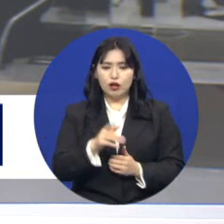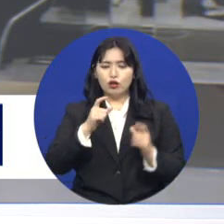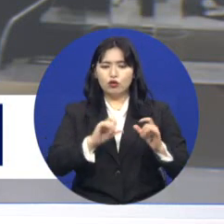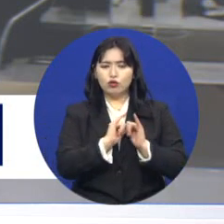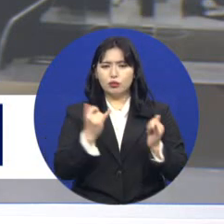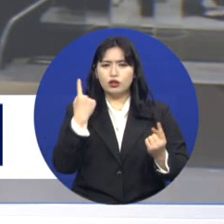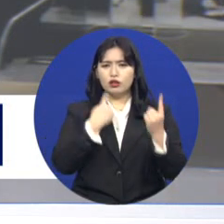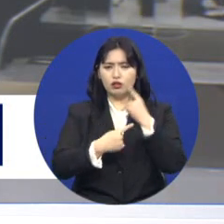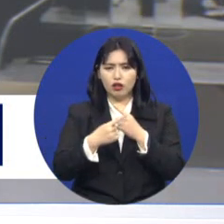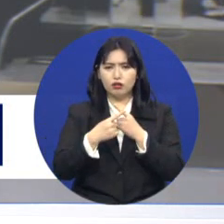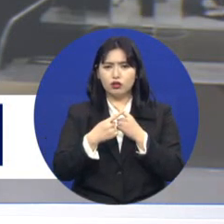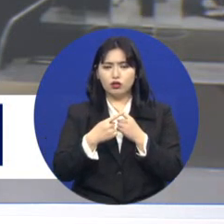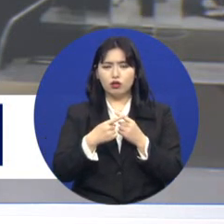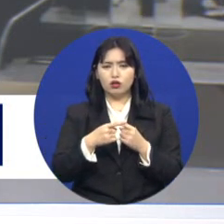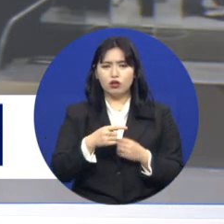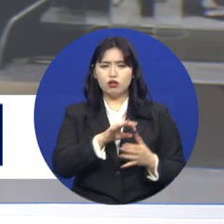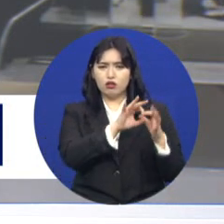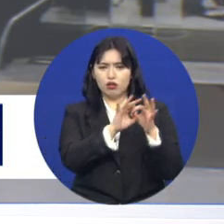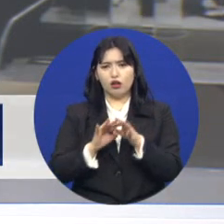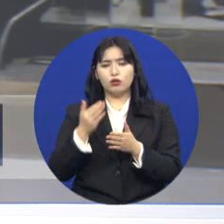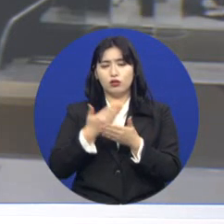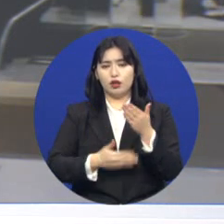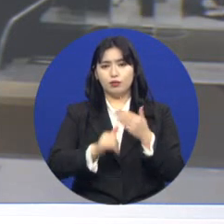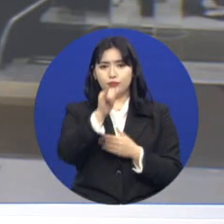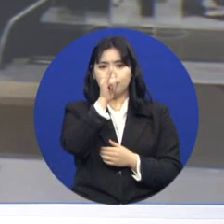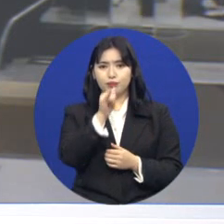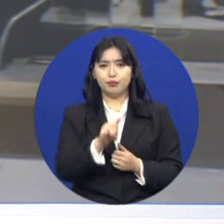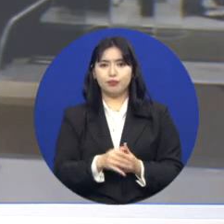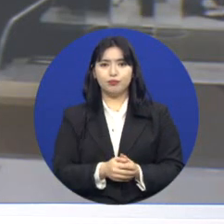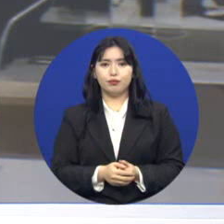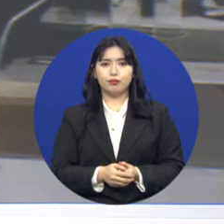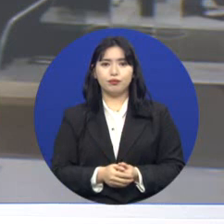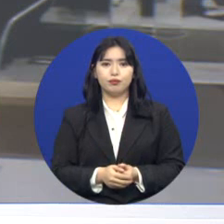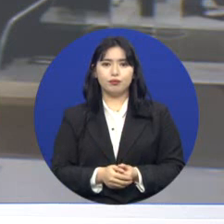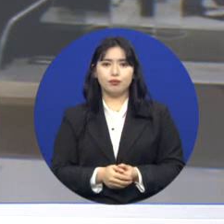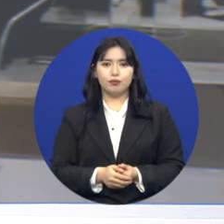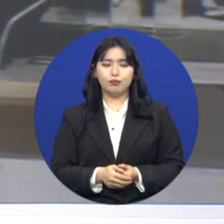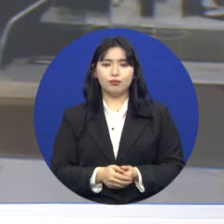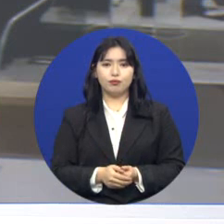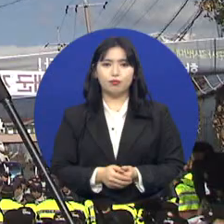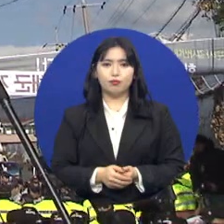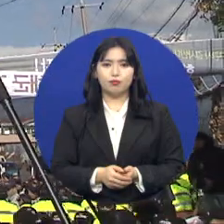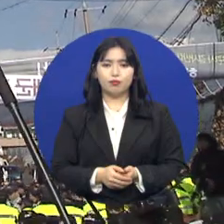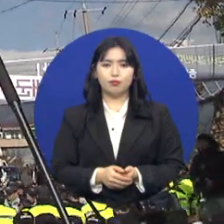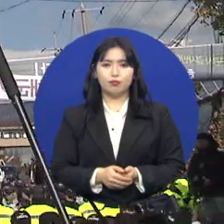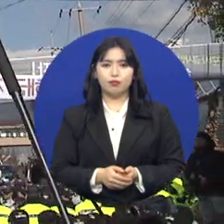주민들의 상처는 좀처럼 아물지 않고 있습니다. 조인호 기자입니다.